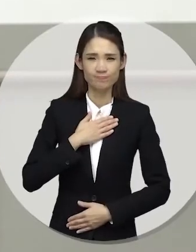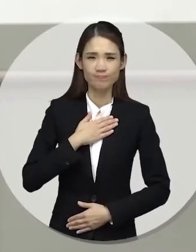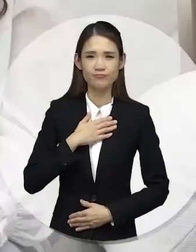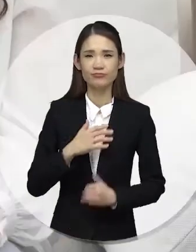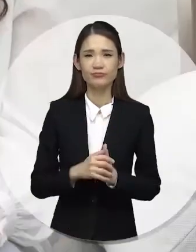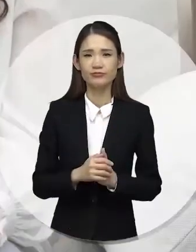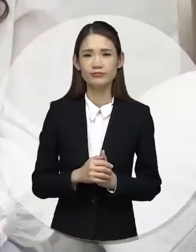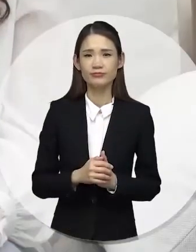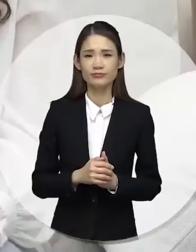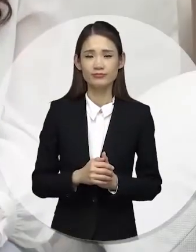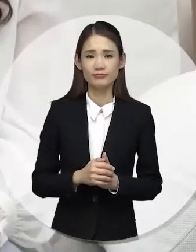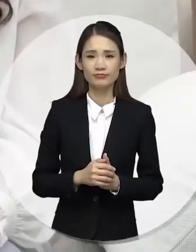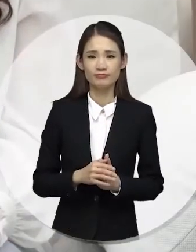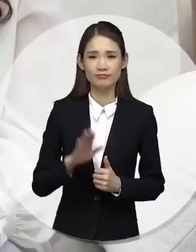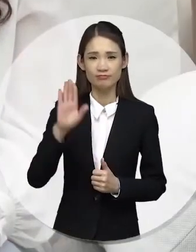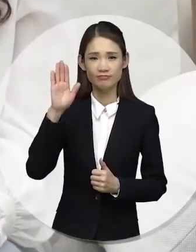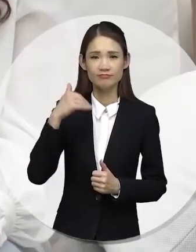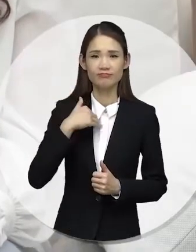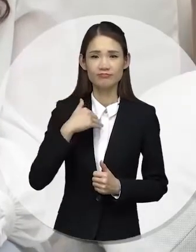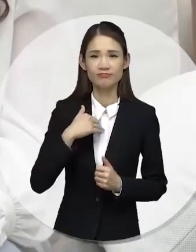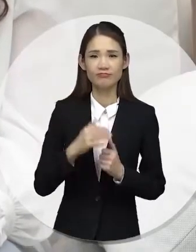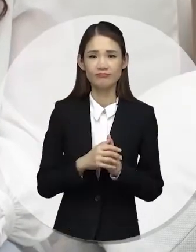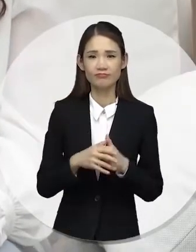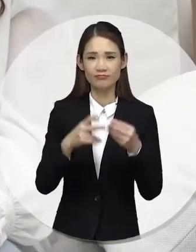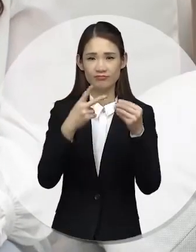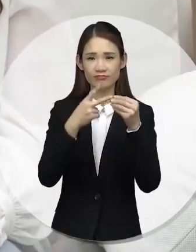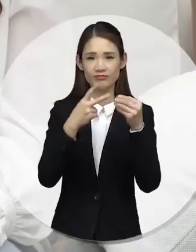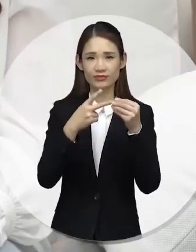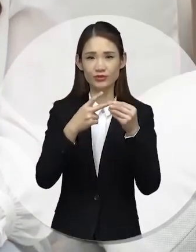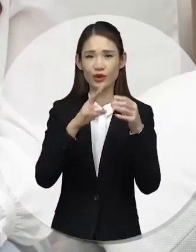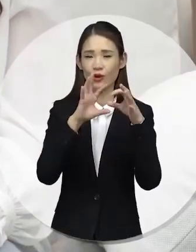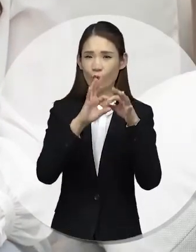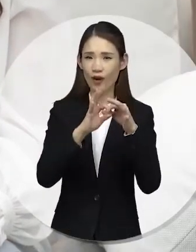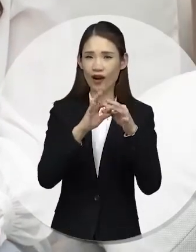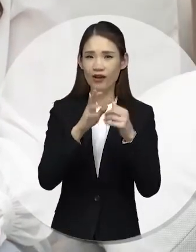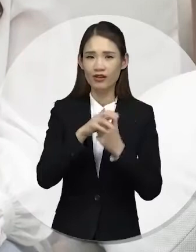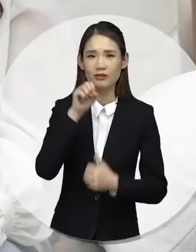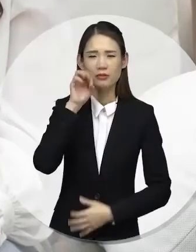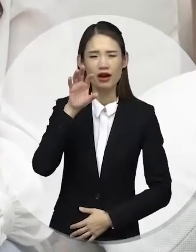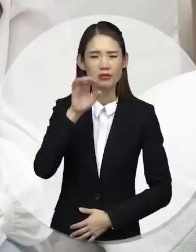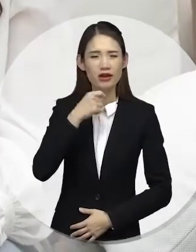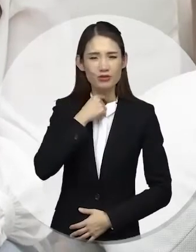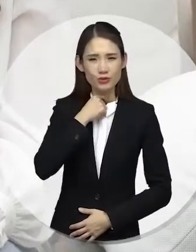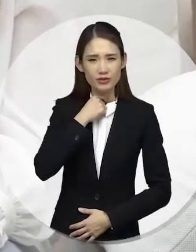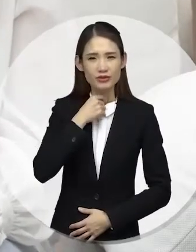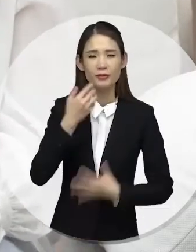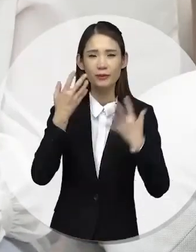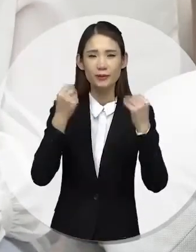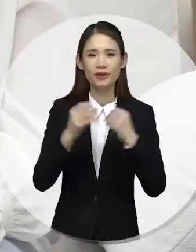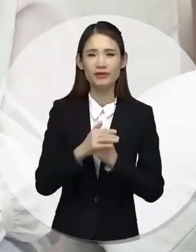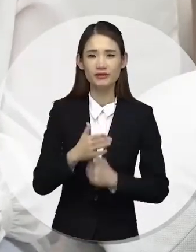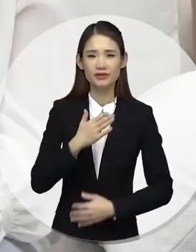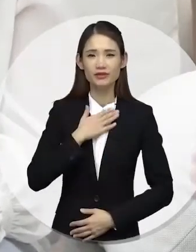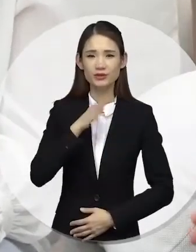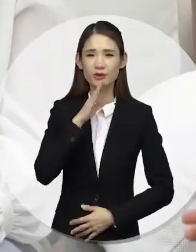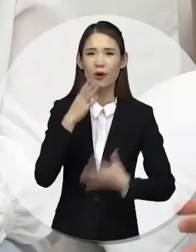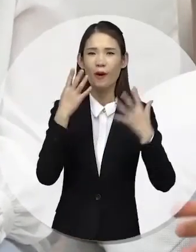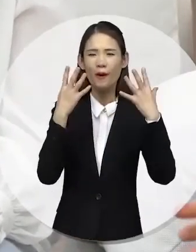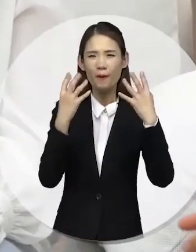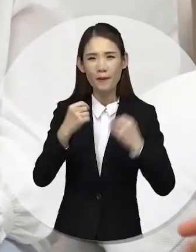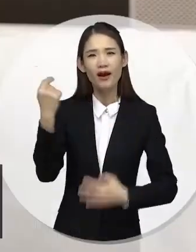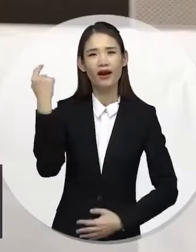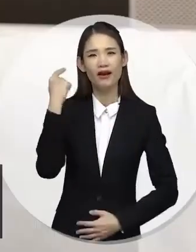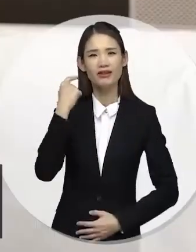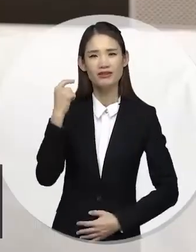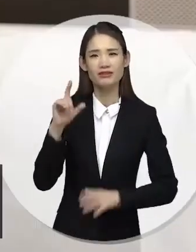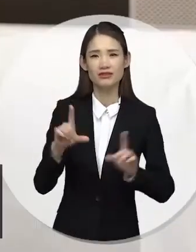하나요? 저는 두 번째에 대해서 좀 할 말이 많은데 저 정말 저거 많이 듣고